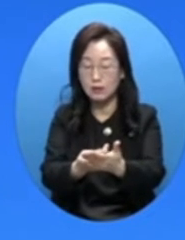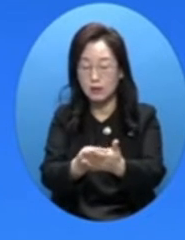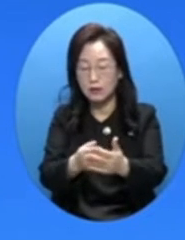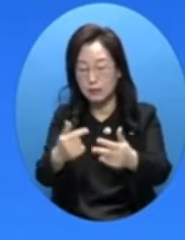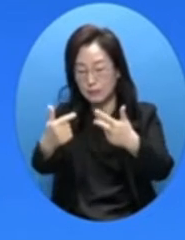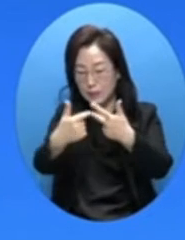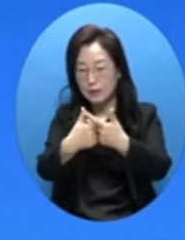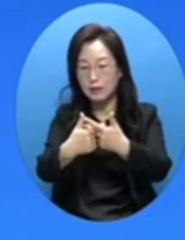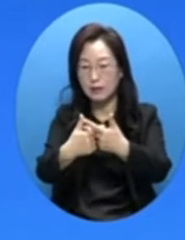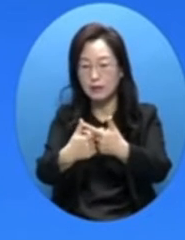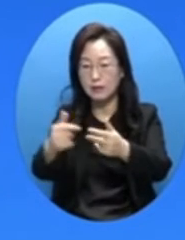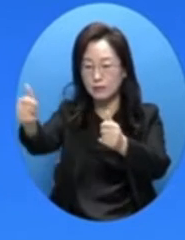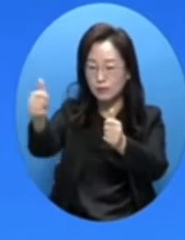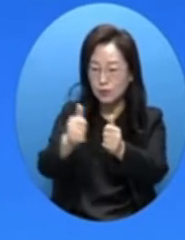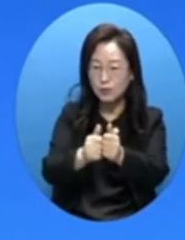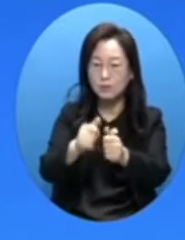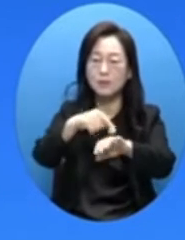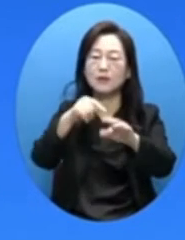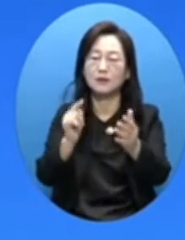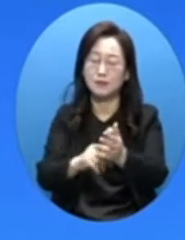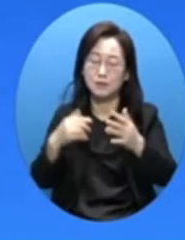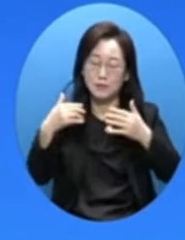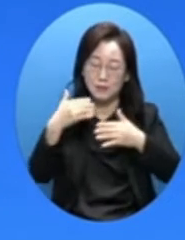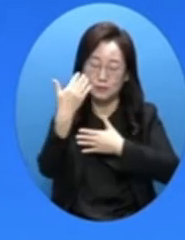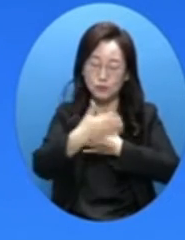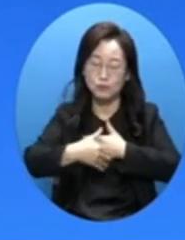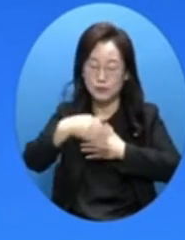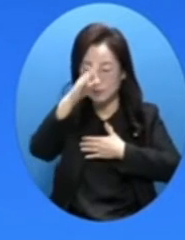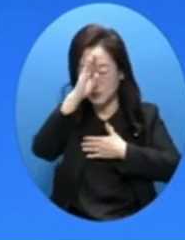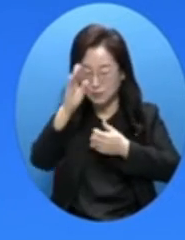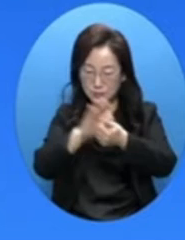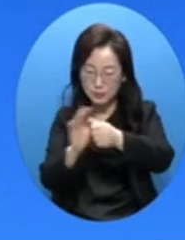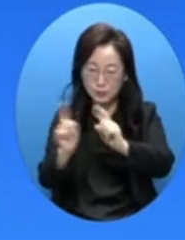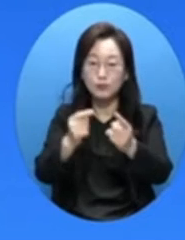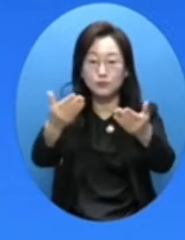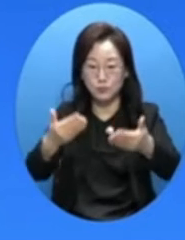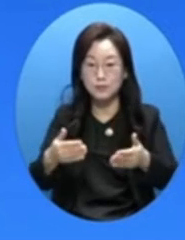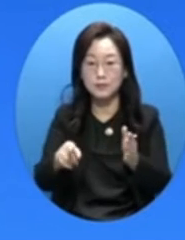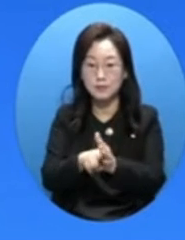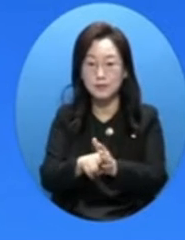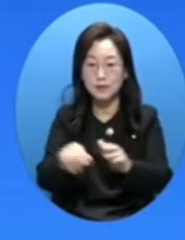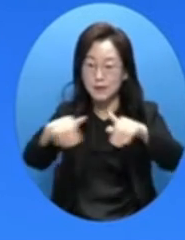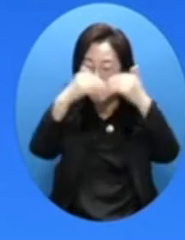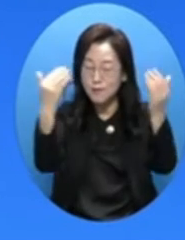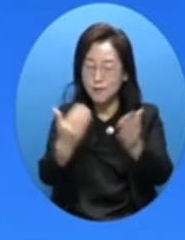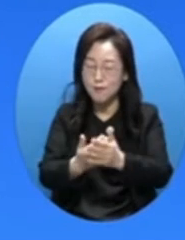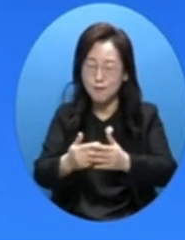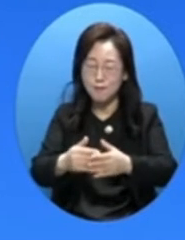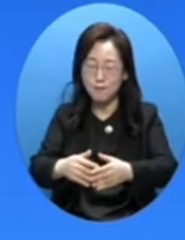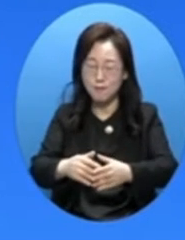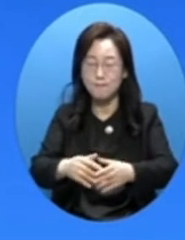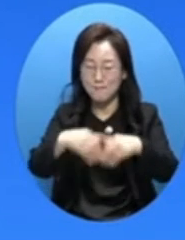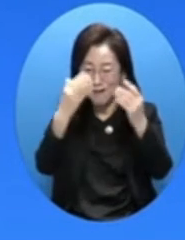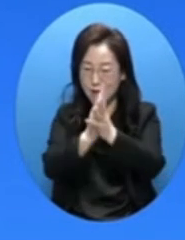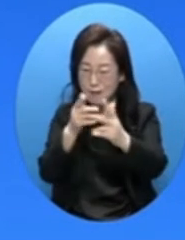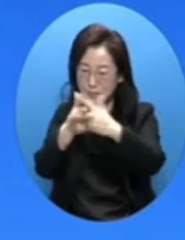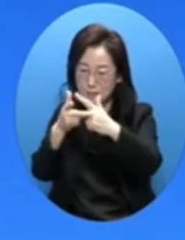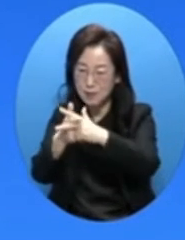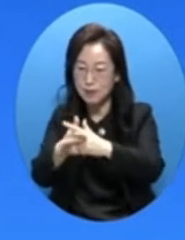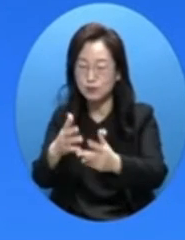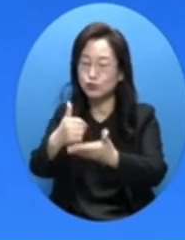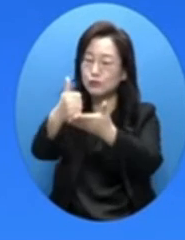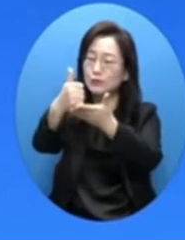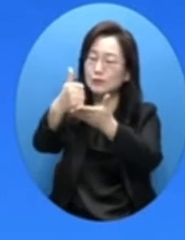곁에서 우리의 마음과 육신의 상처를 치료해 주시는 것입니다. 모든 것을 아시는 주님께 나아가서 우리의 도우심을